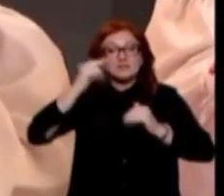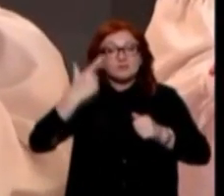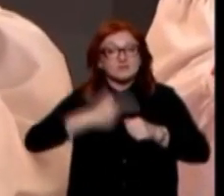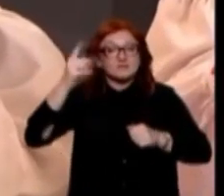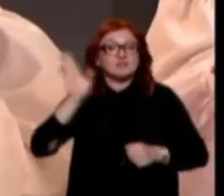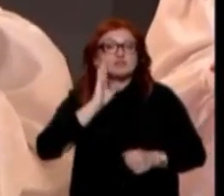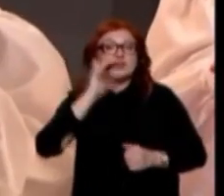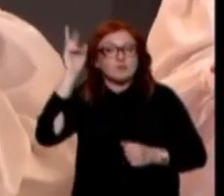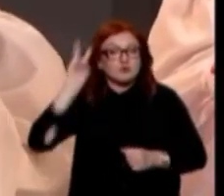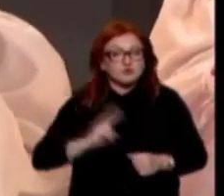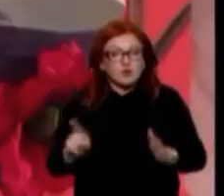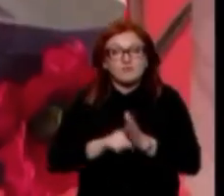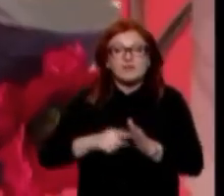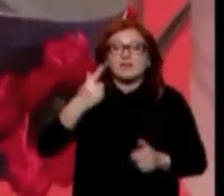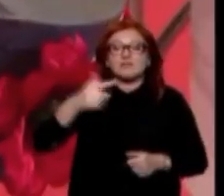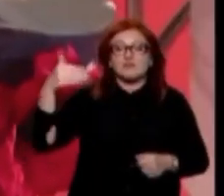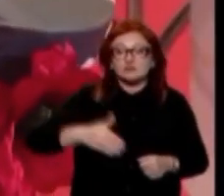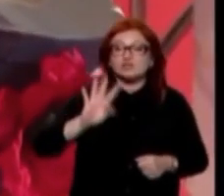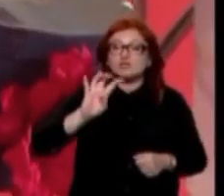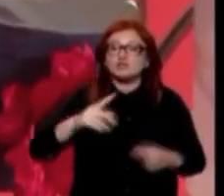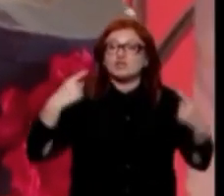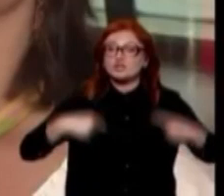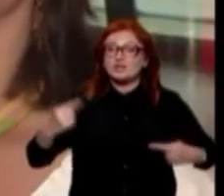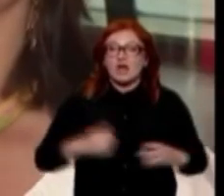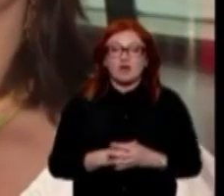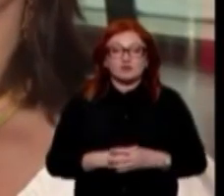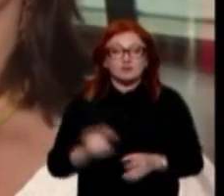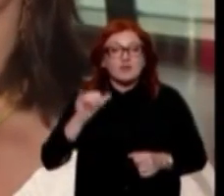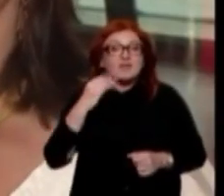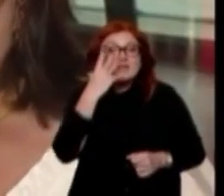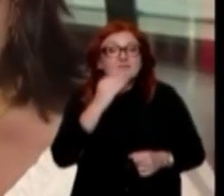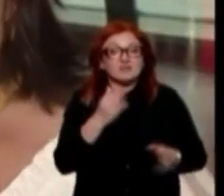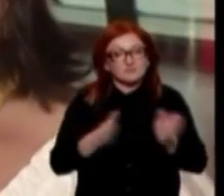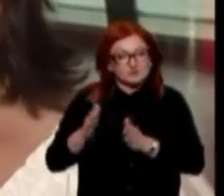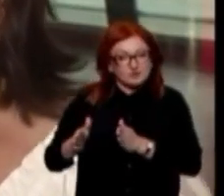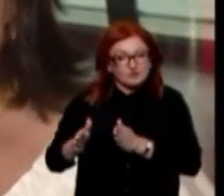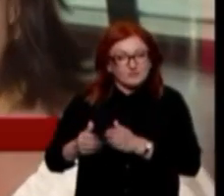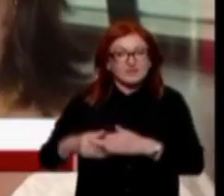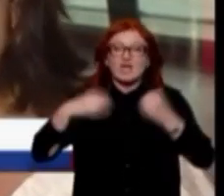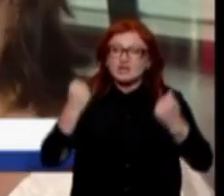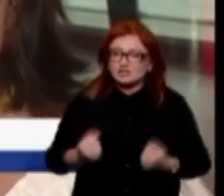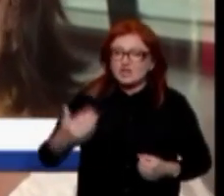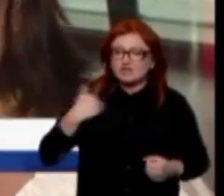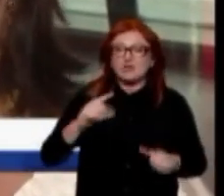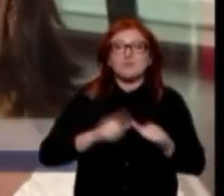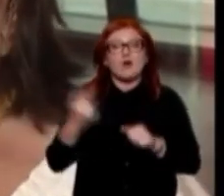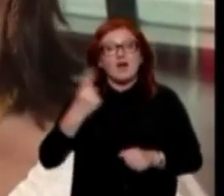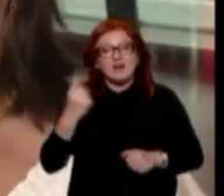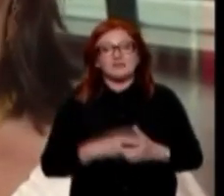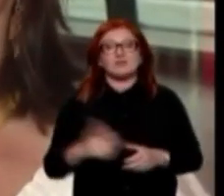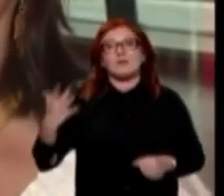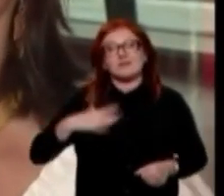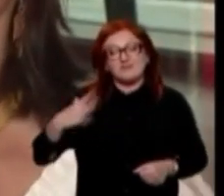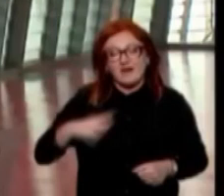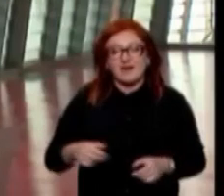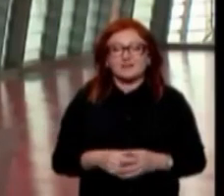takich placówek dla prawie 2400 osób. Jak wyglądały te przygotowania? No ciężko, ale było naprawdę fajnie, po prostu warto,